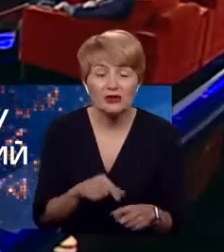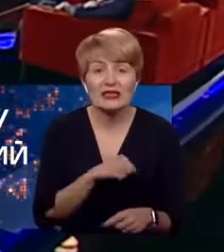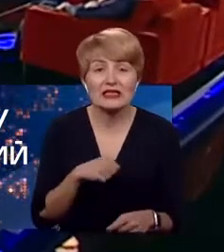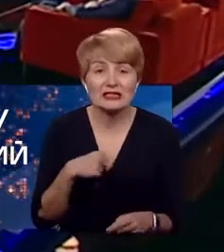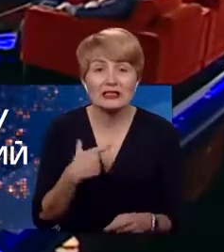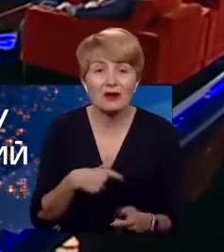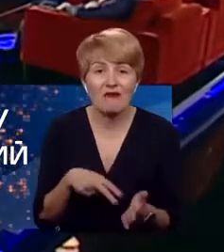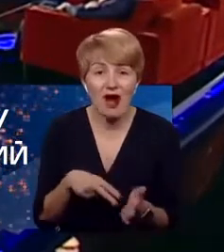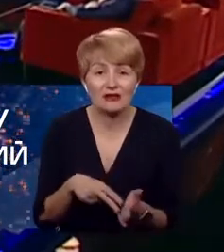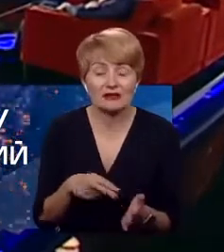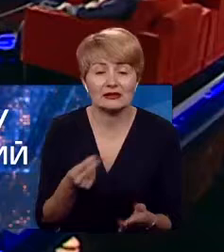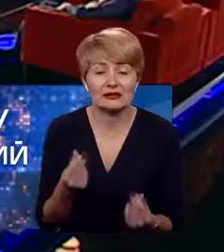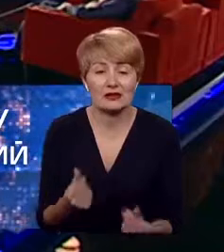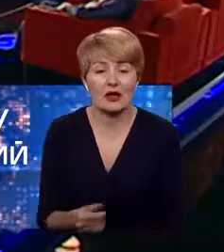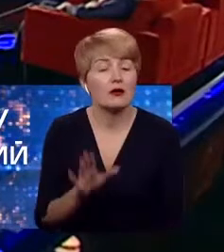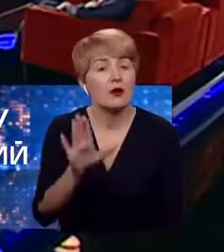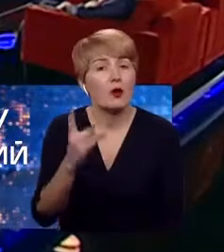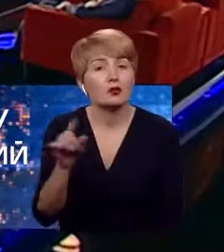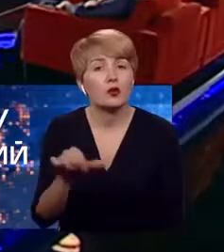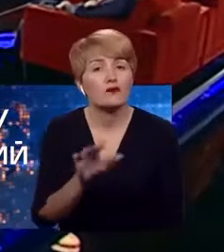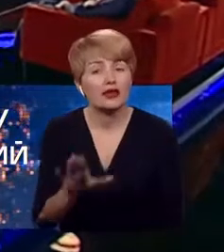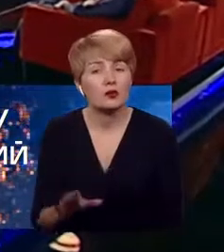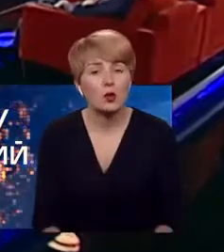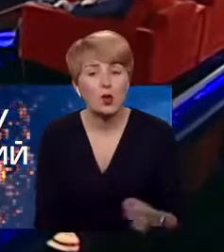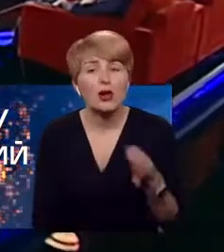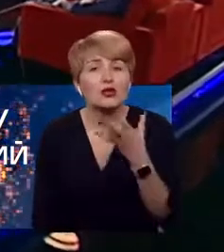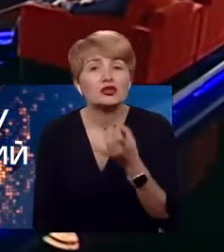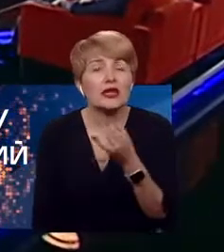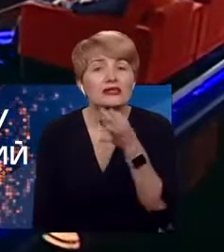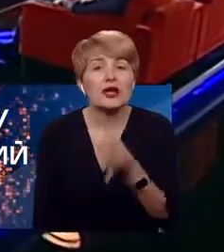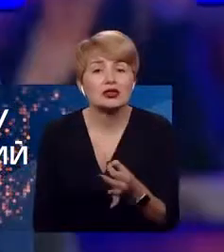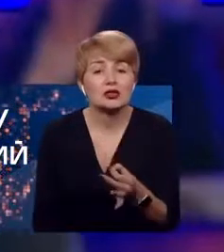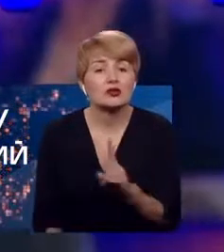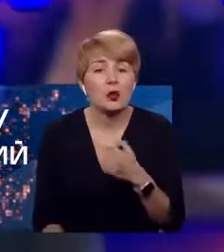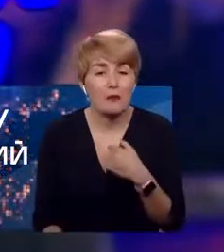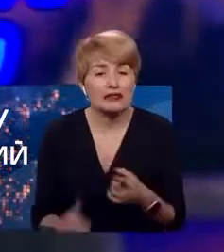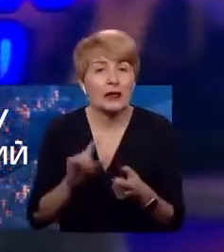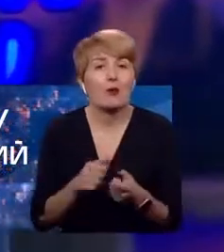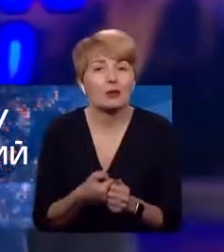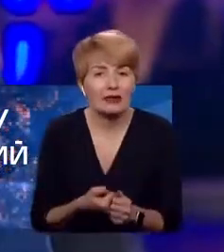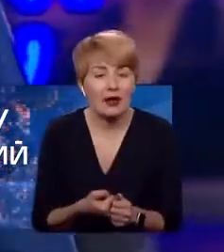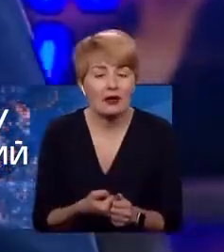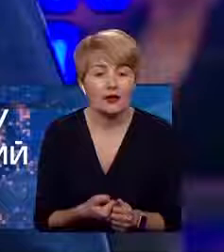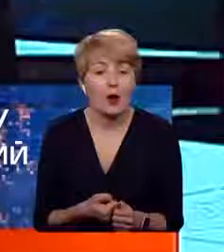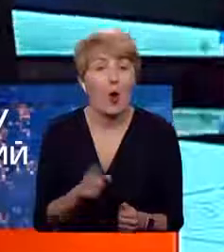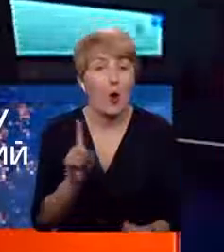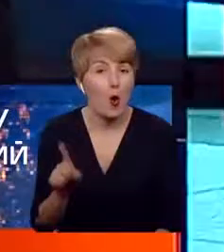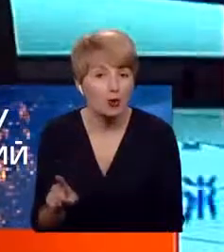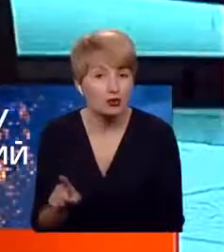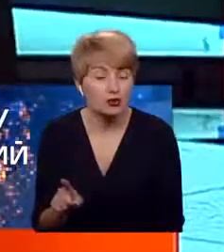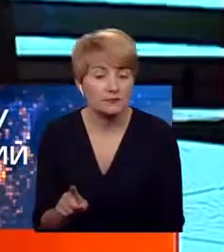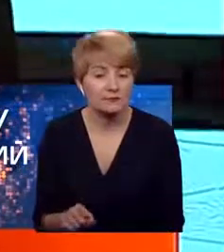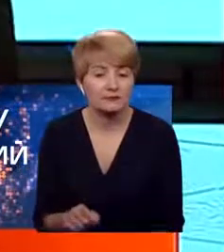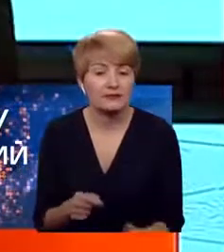газ. Тепер що стосується Стокгольму. Одну хвилинку, ще раз скажіть, щоб ми запам'ятали. І глядачі запам'ятали. Чиста маніпуляція.